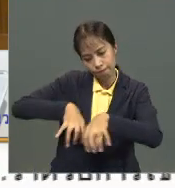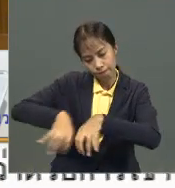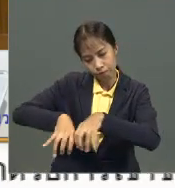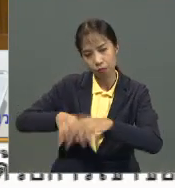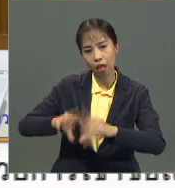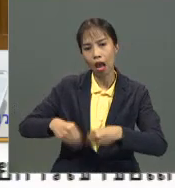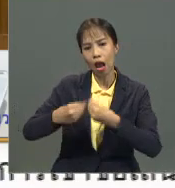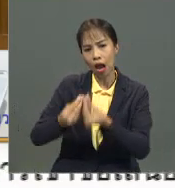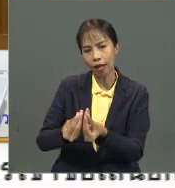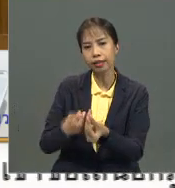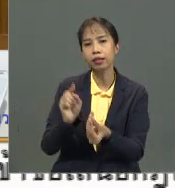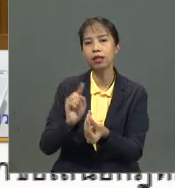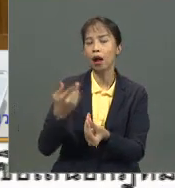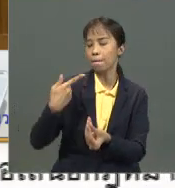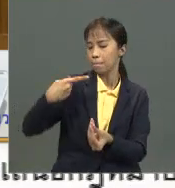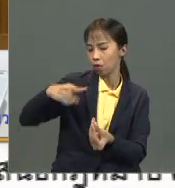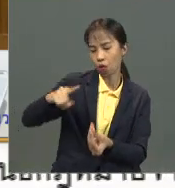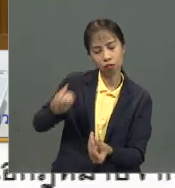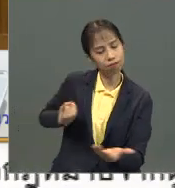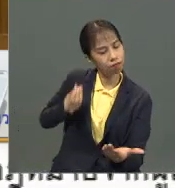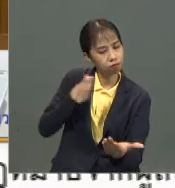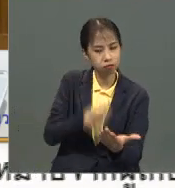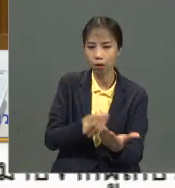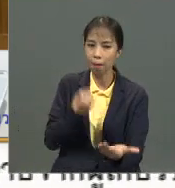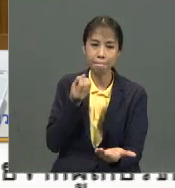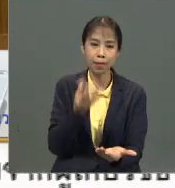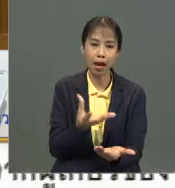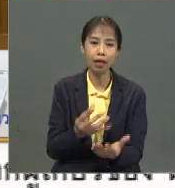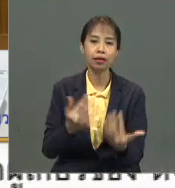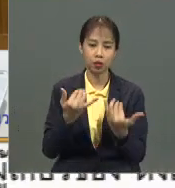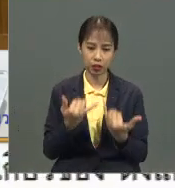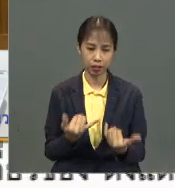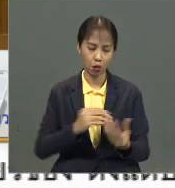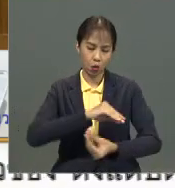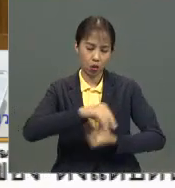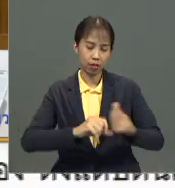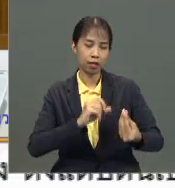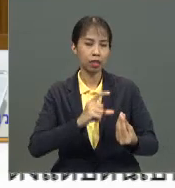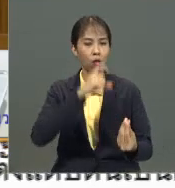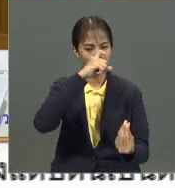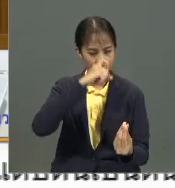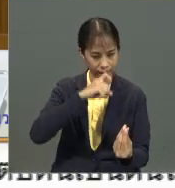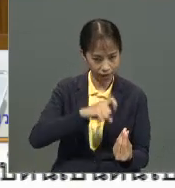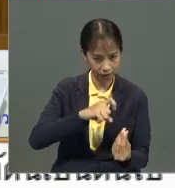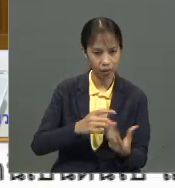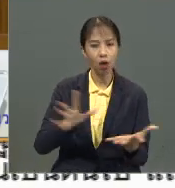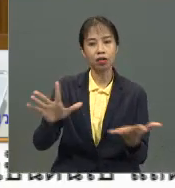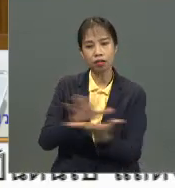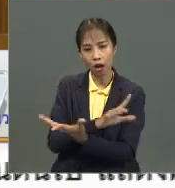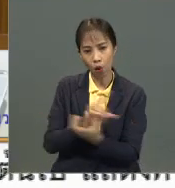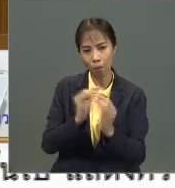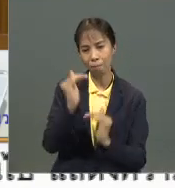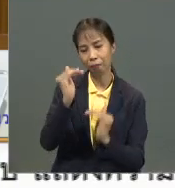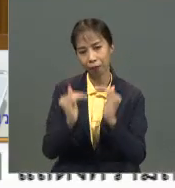ที่มีอยู่อย่างจำกัดให้เกิดประโยชน์สูงสุดโดยคำนึงถึงภาวะเศรษฐกิจของประเทศความเป็นธรรมทางสังคมเส